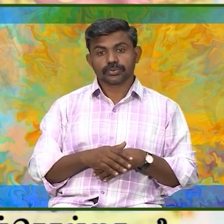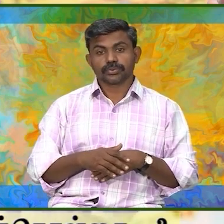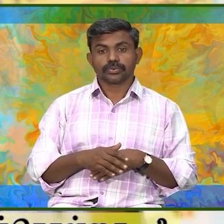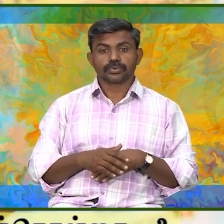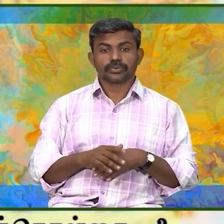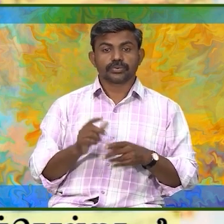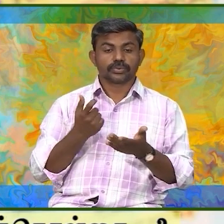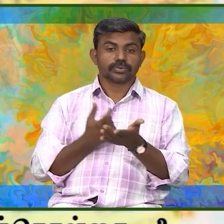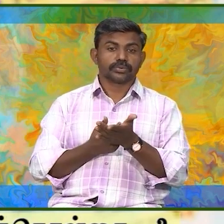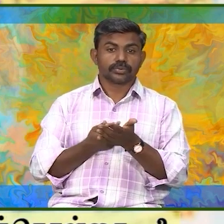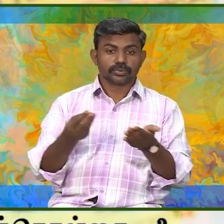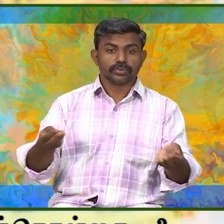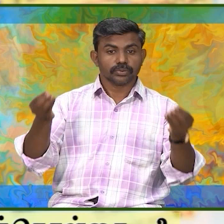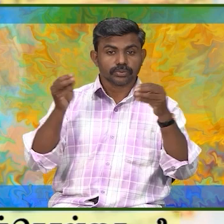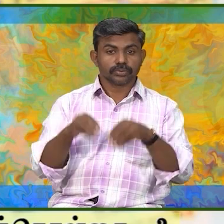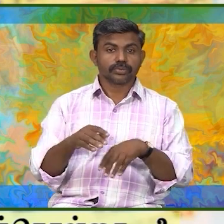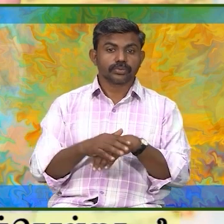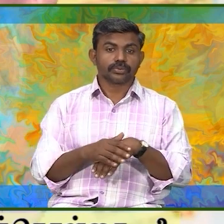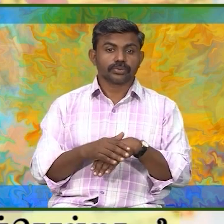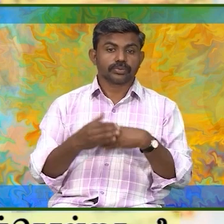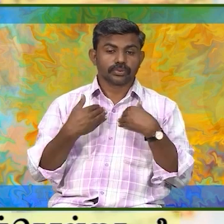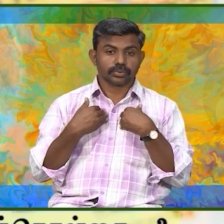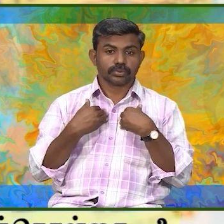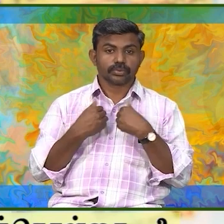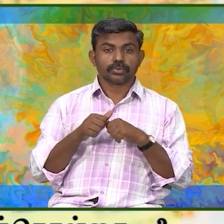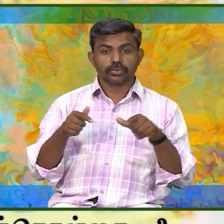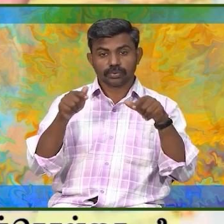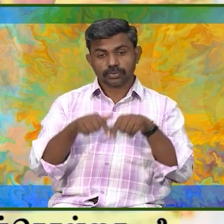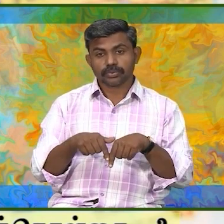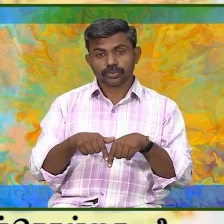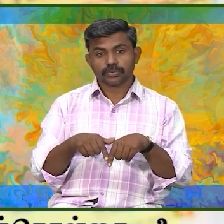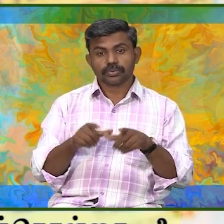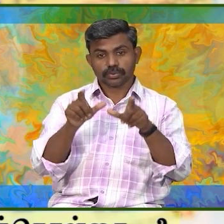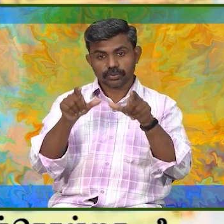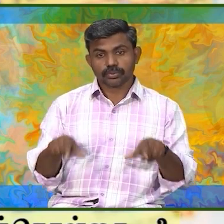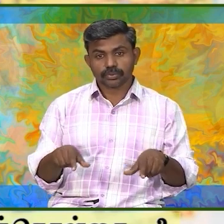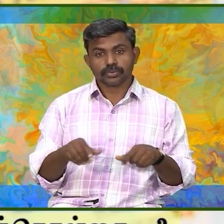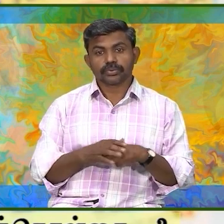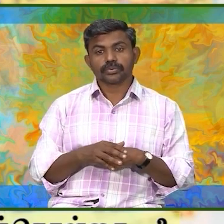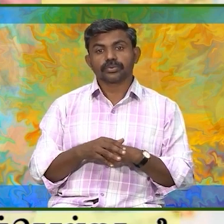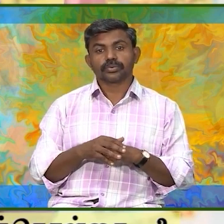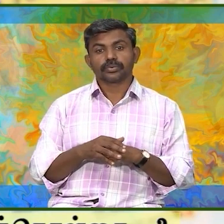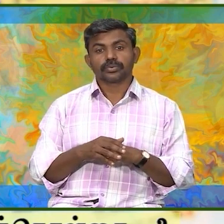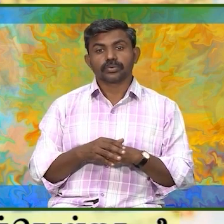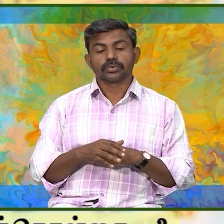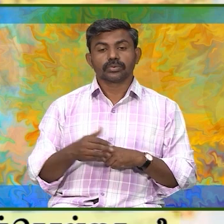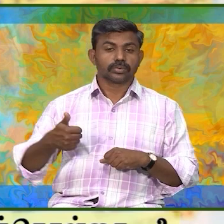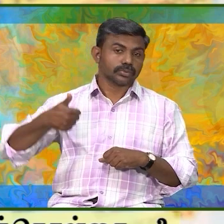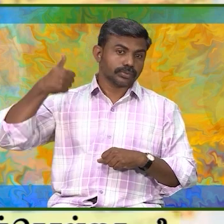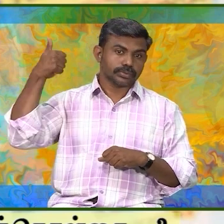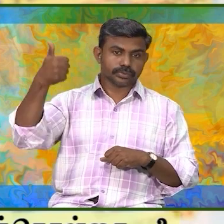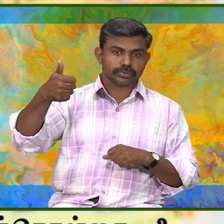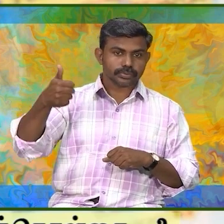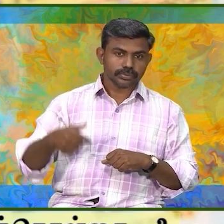நம்ம ராஜ்யத்திற்கு உட்பட்டு நமக்குன்னு ஒரு கொள்கை, ஒரு திட்டங்கள், ஒரு ஆளுமை,